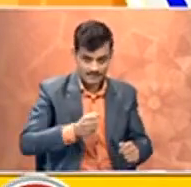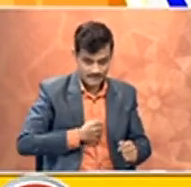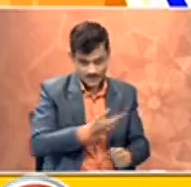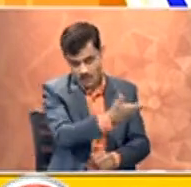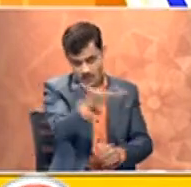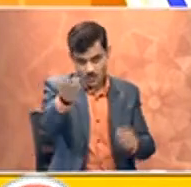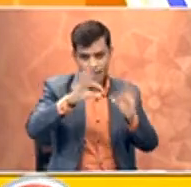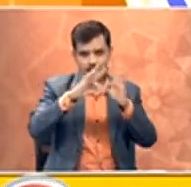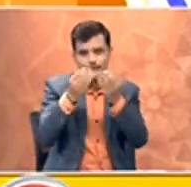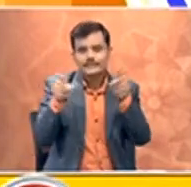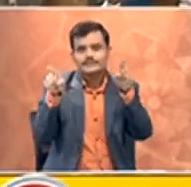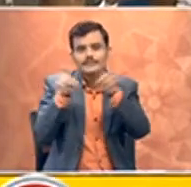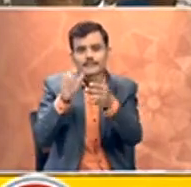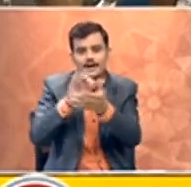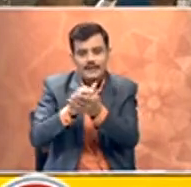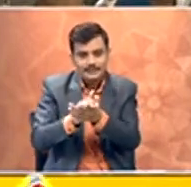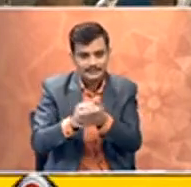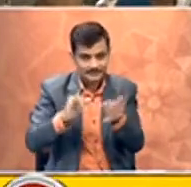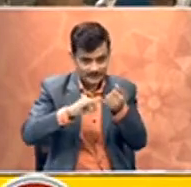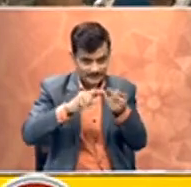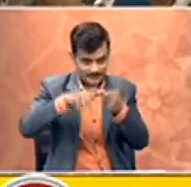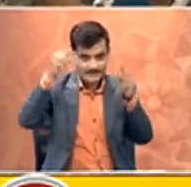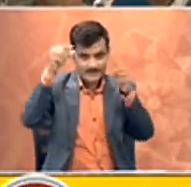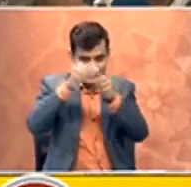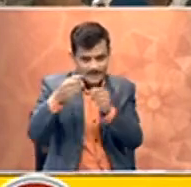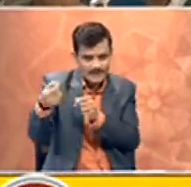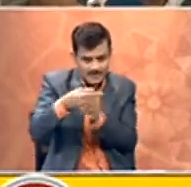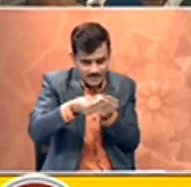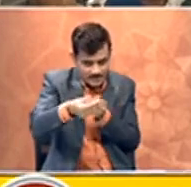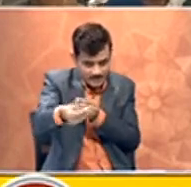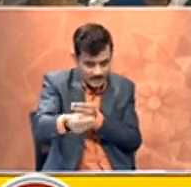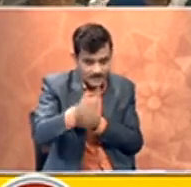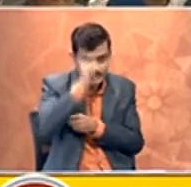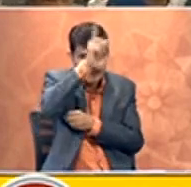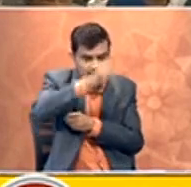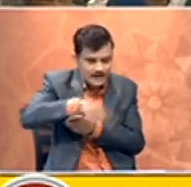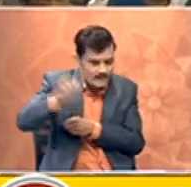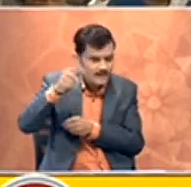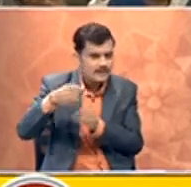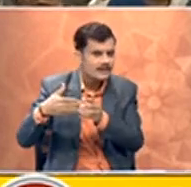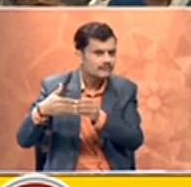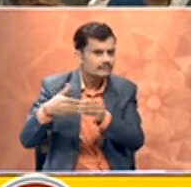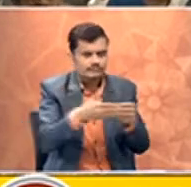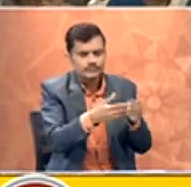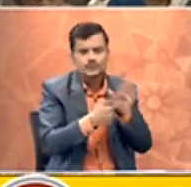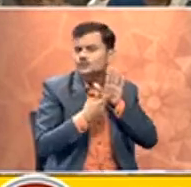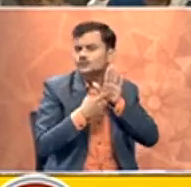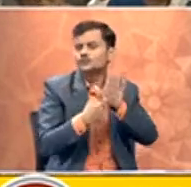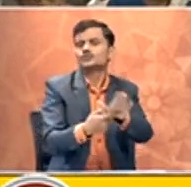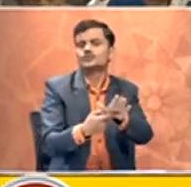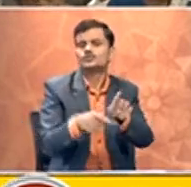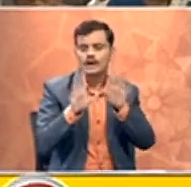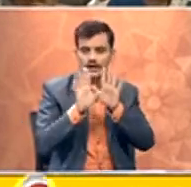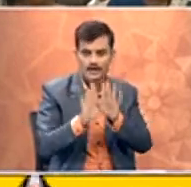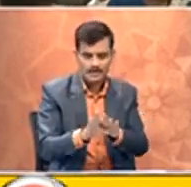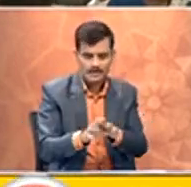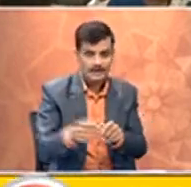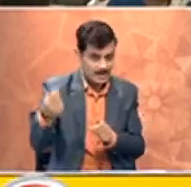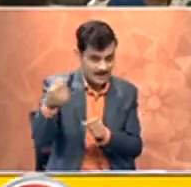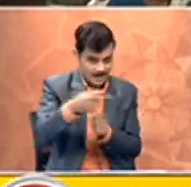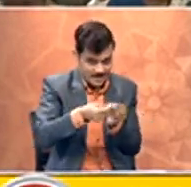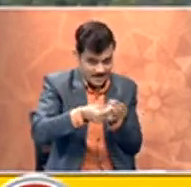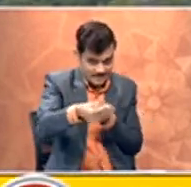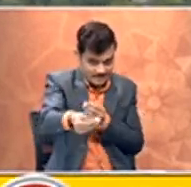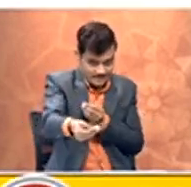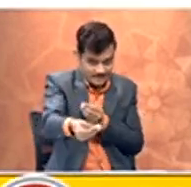परिवारजनों, सितंबर का महीना भारत के सामर्थ्य का साक्षी बनने जा रहा है। अगले महीने होने